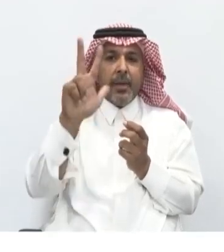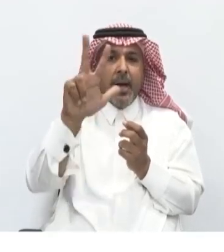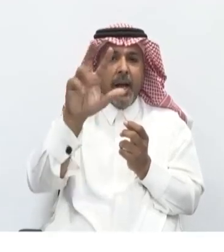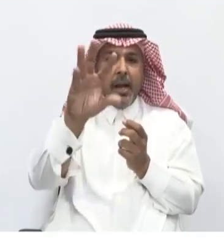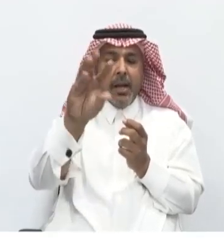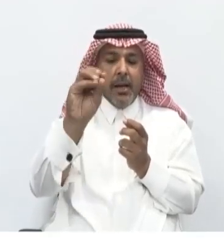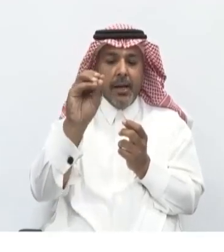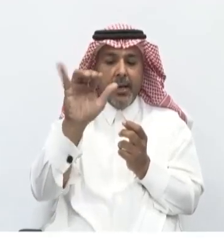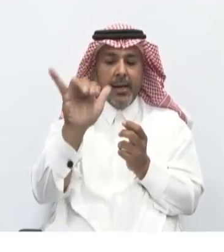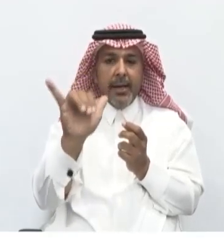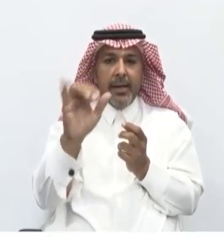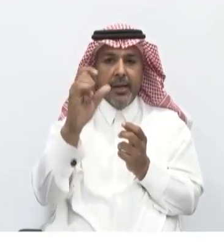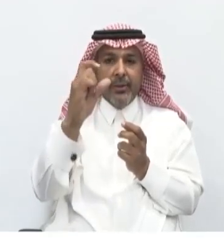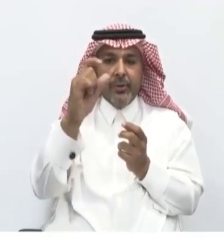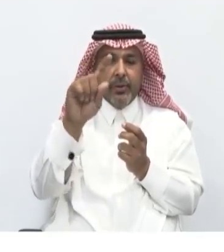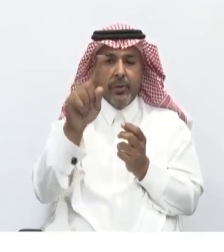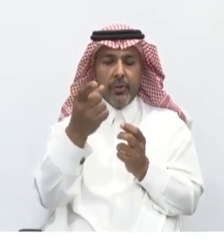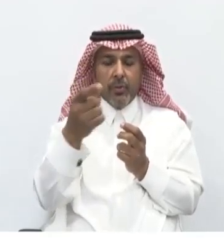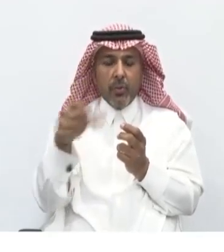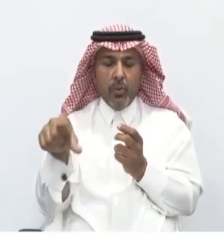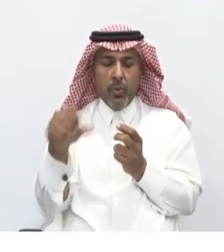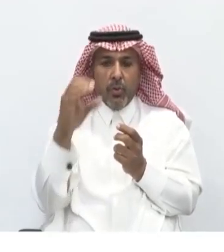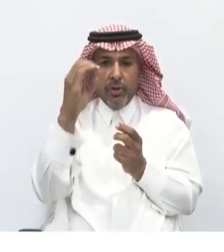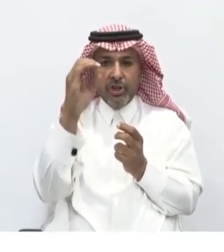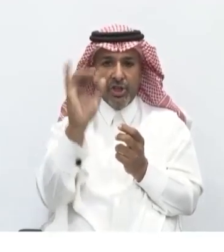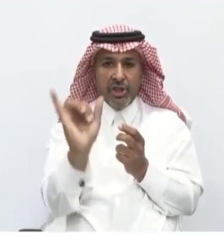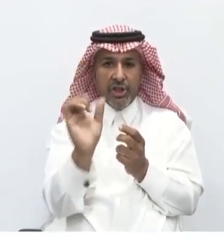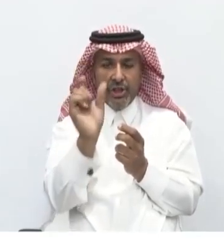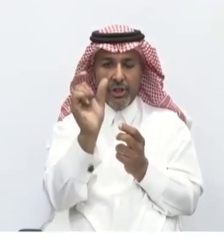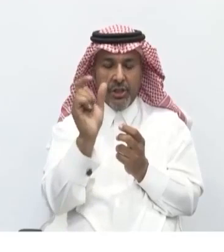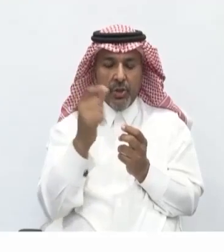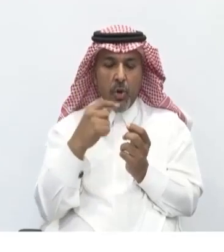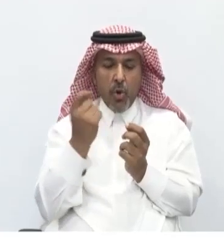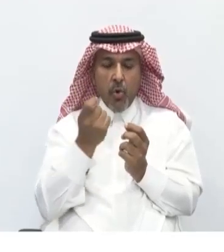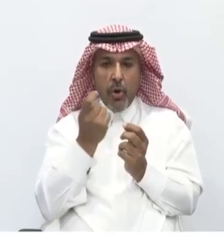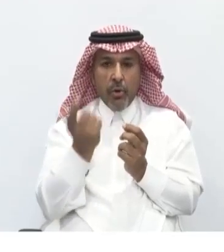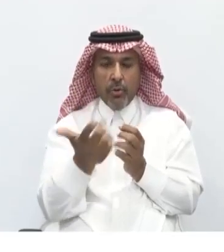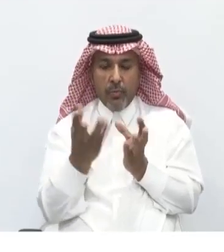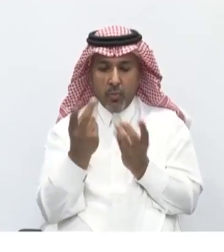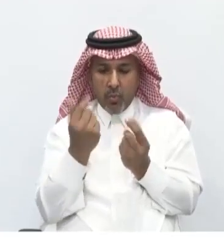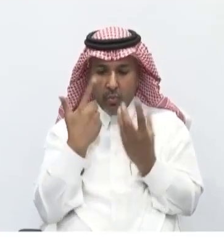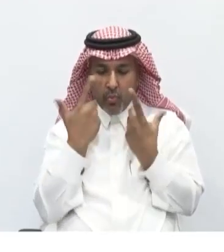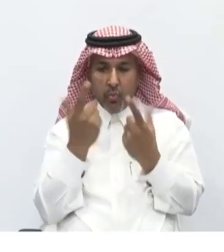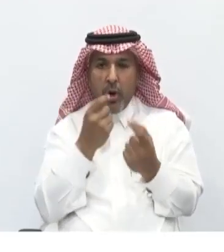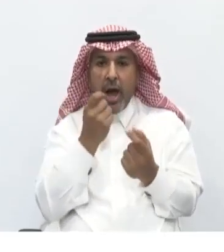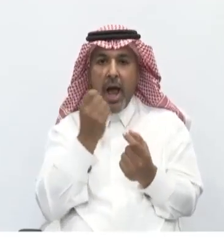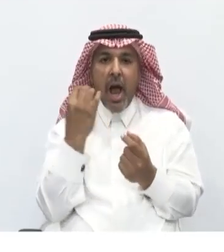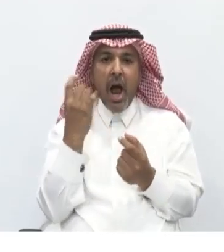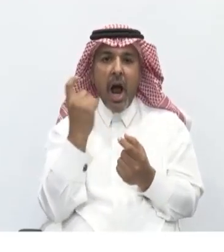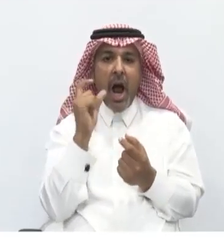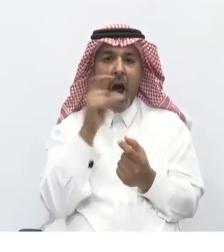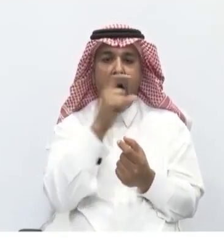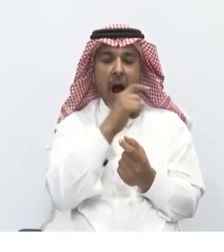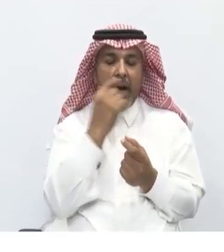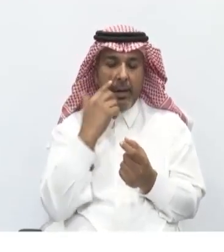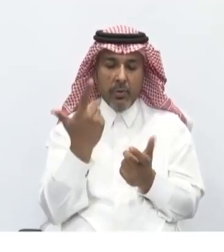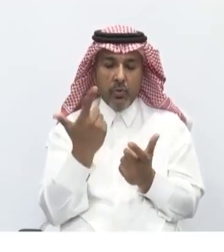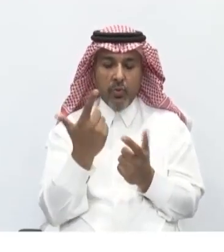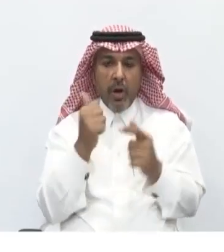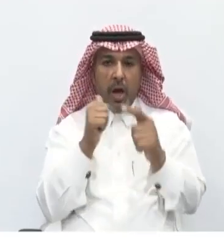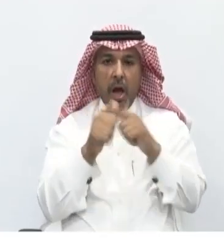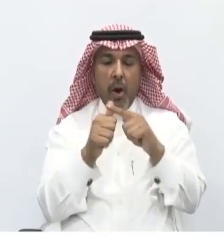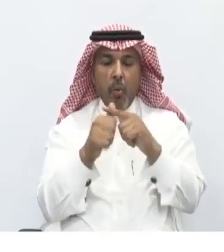اكتب المعادله اللفظيه المعادله اللفظيه قلنا كالسيوم مع حمض الهيدروكلوريك